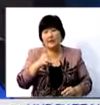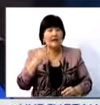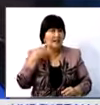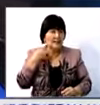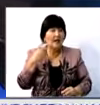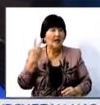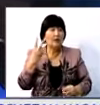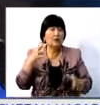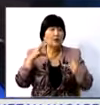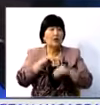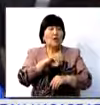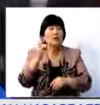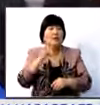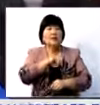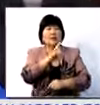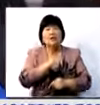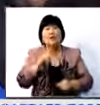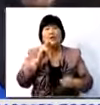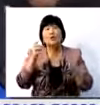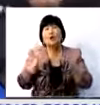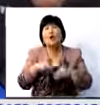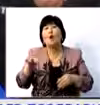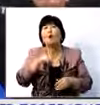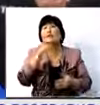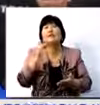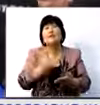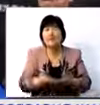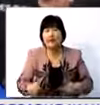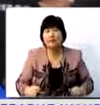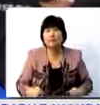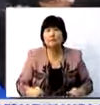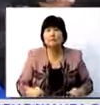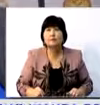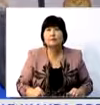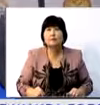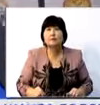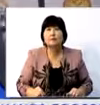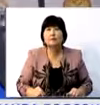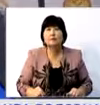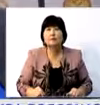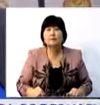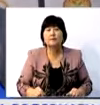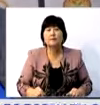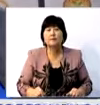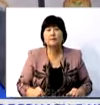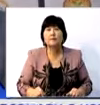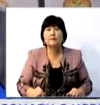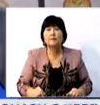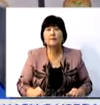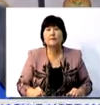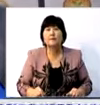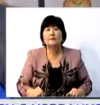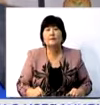шэн ци и замкнула тройку сильнейших молодежная команда областного центра то турнир не о заколдованном